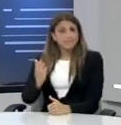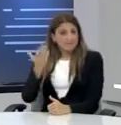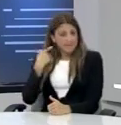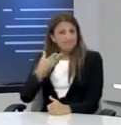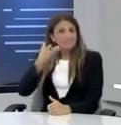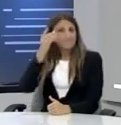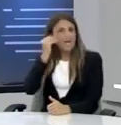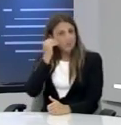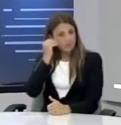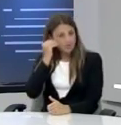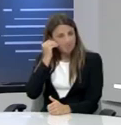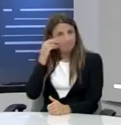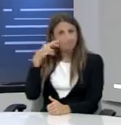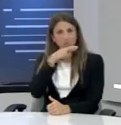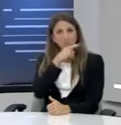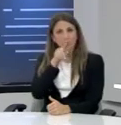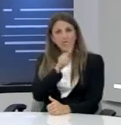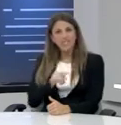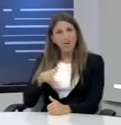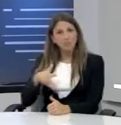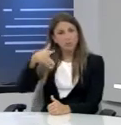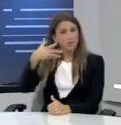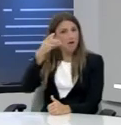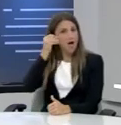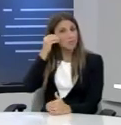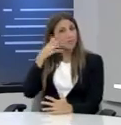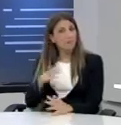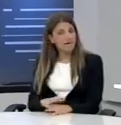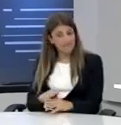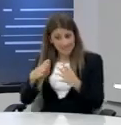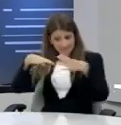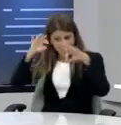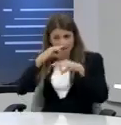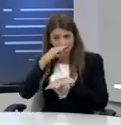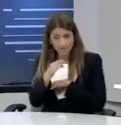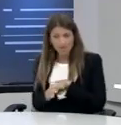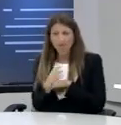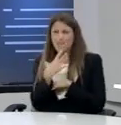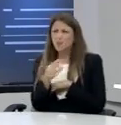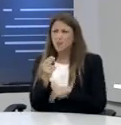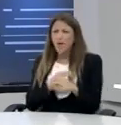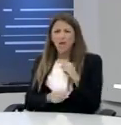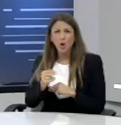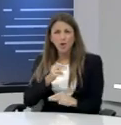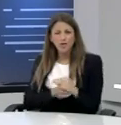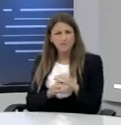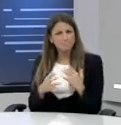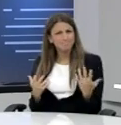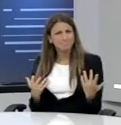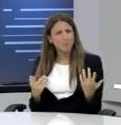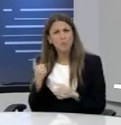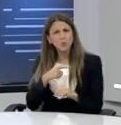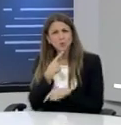ξεκινάτε την δευτερολογία σας λέγοντας το αμίμητο, μα γιατί κάνατε εκλογές. Ποιος το λέει αυτό?